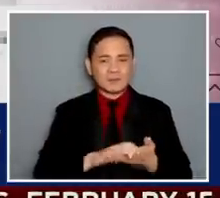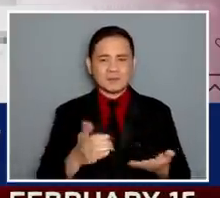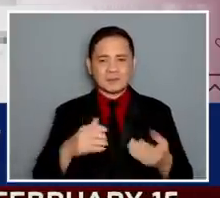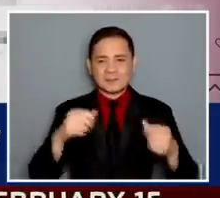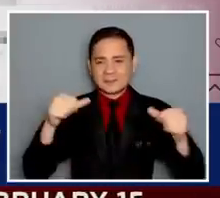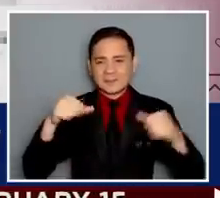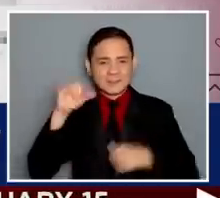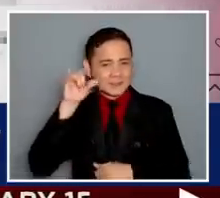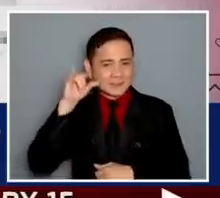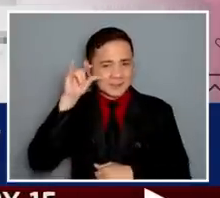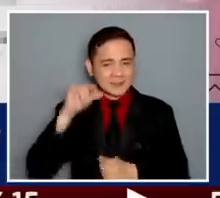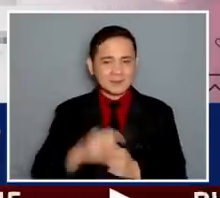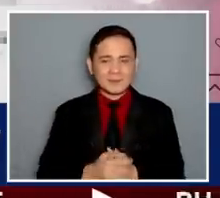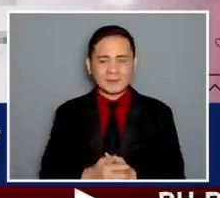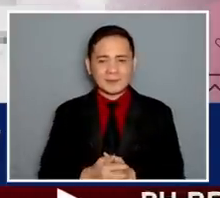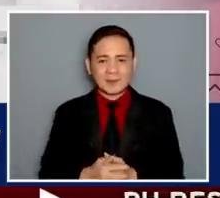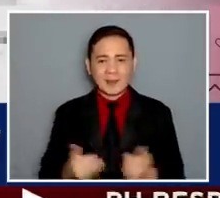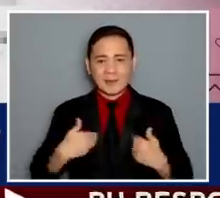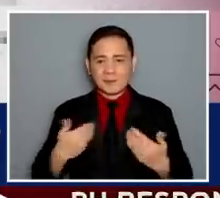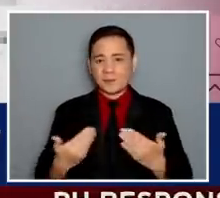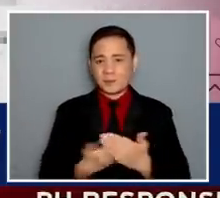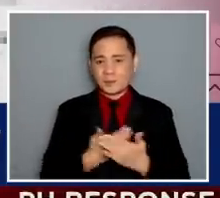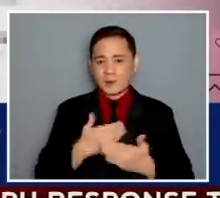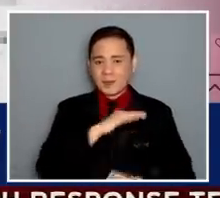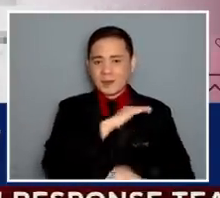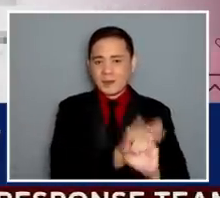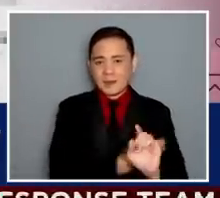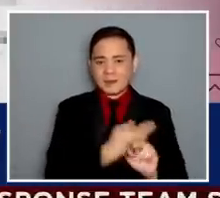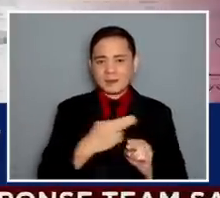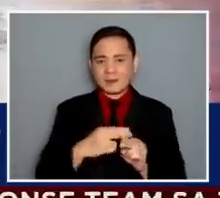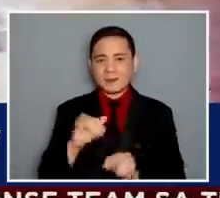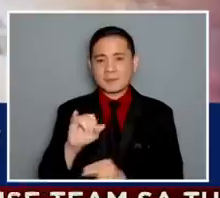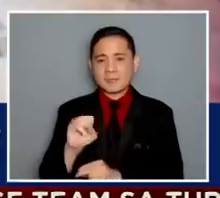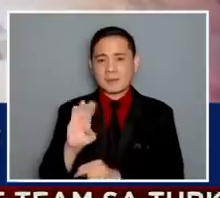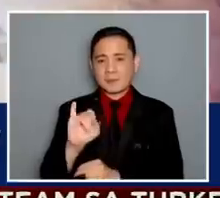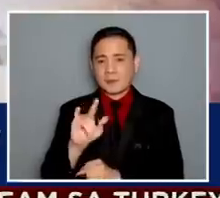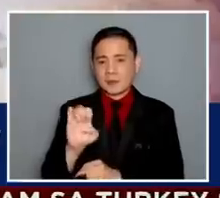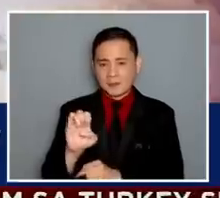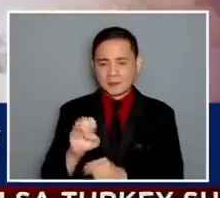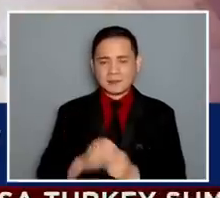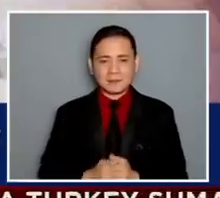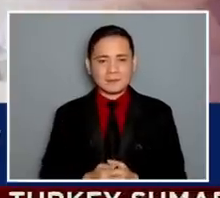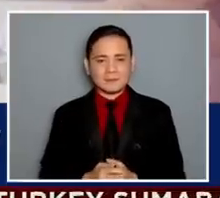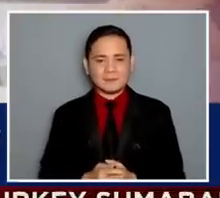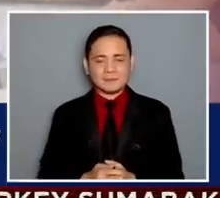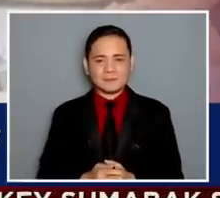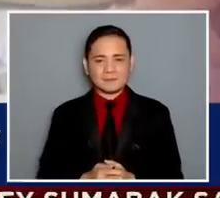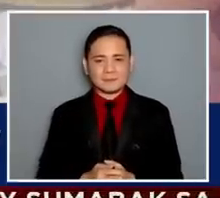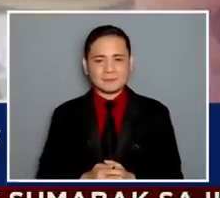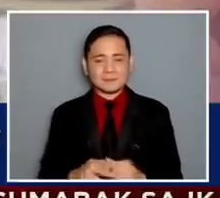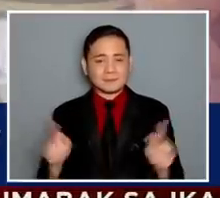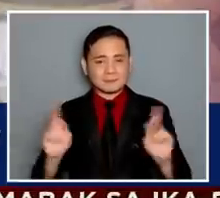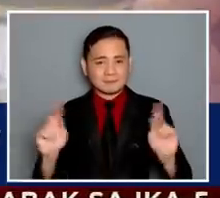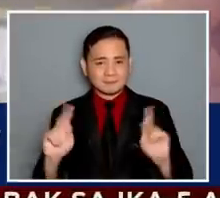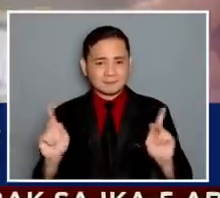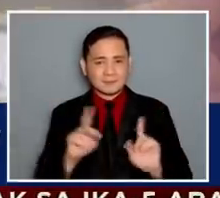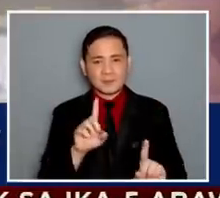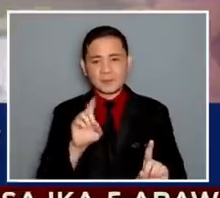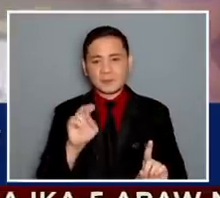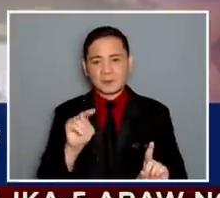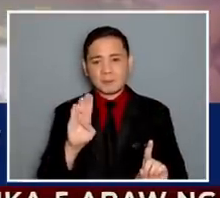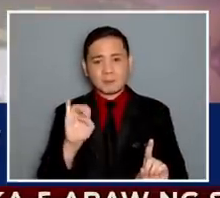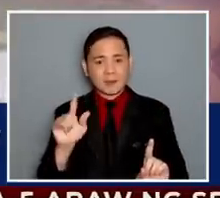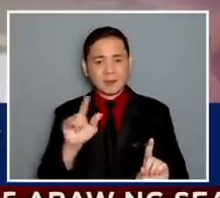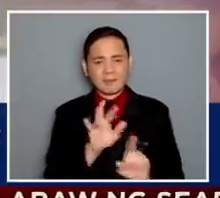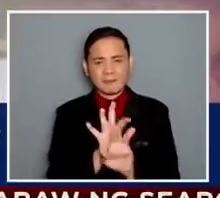Anya, bago ang kanilang anak na si Isabel Rose, ay sila munang dalawa. Kilig naman ang Don Bell fans na mag-post si Donnie na